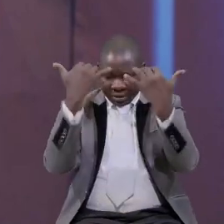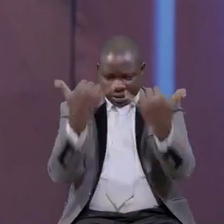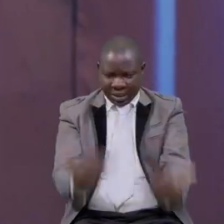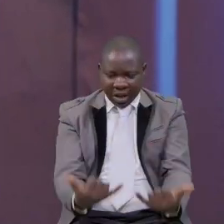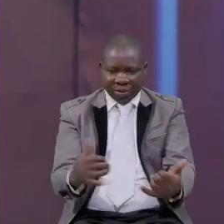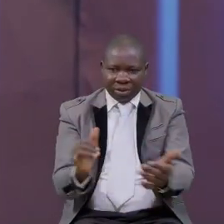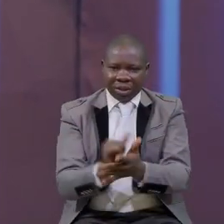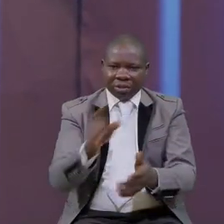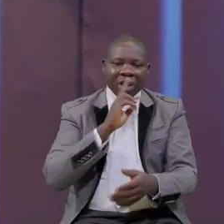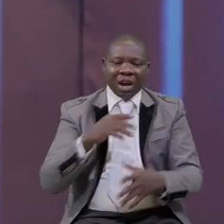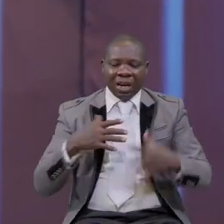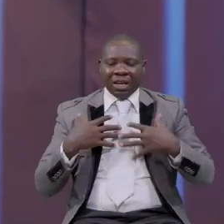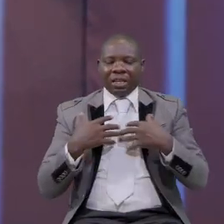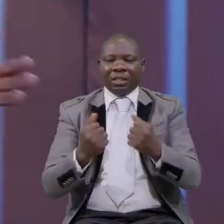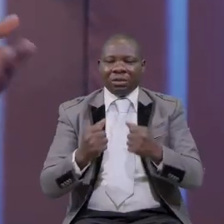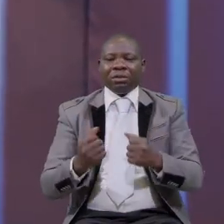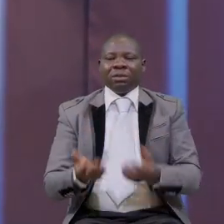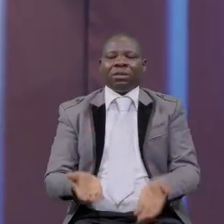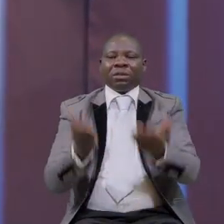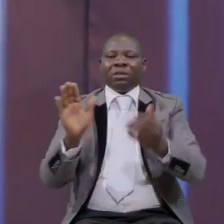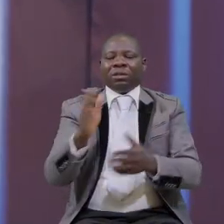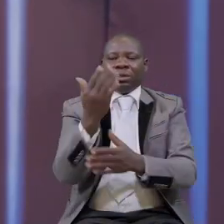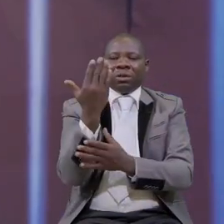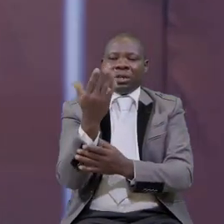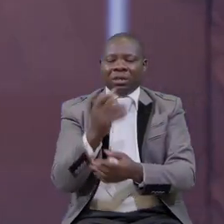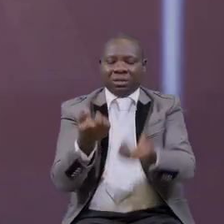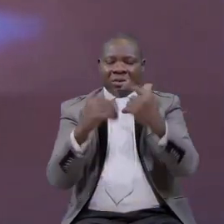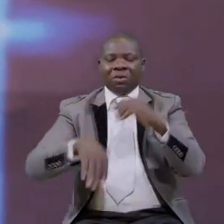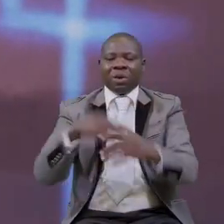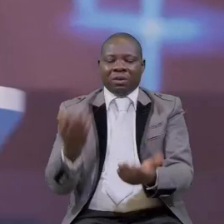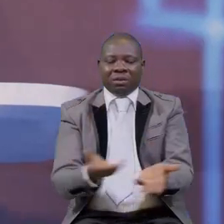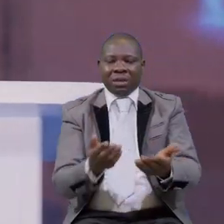es guéri, lève la main. Sors maintenant. Et ils sortent.